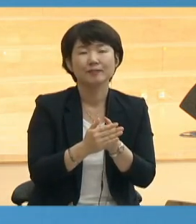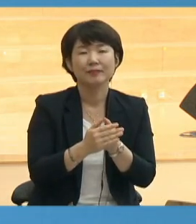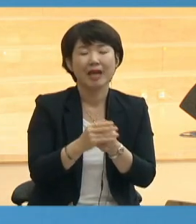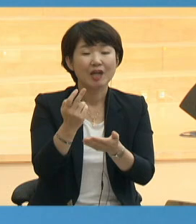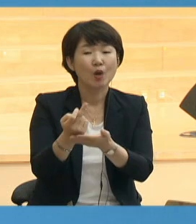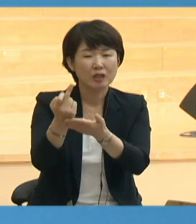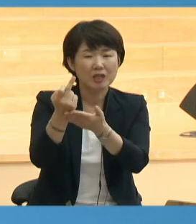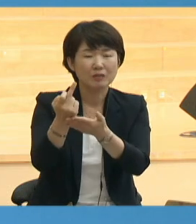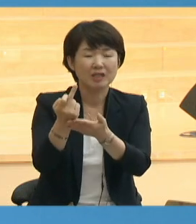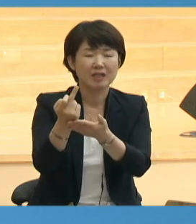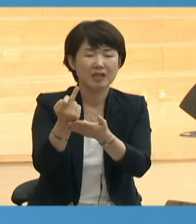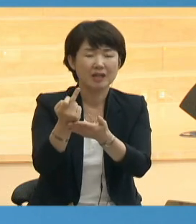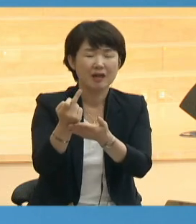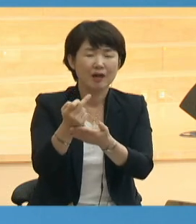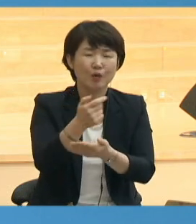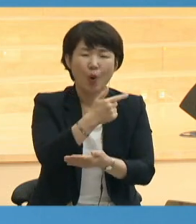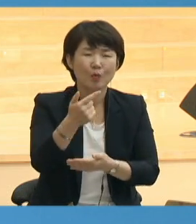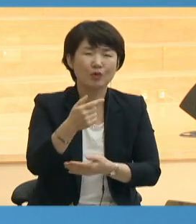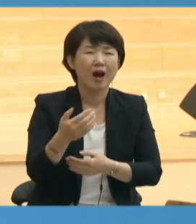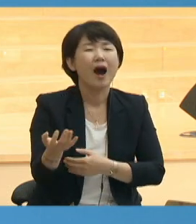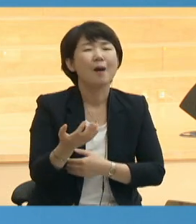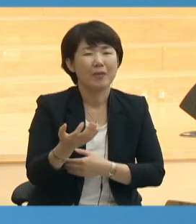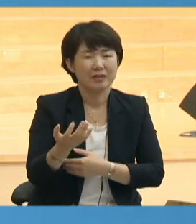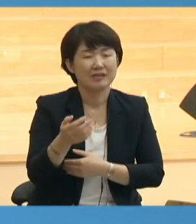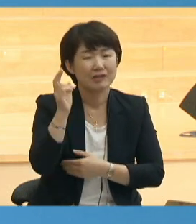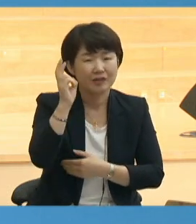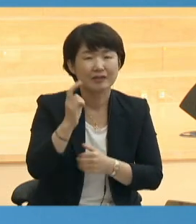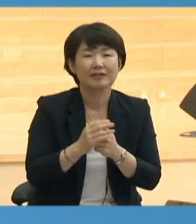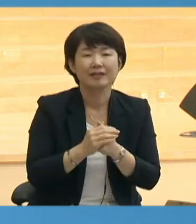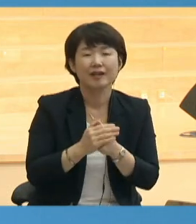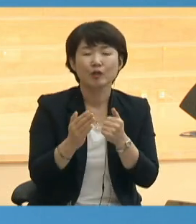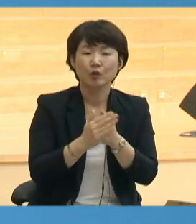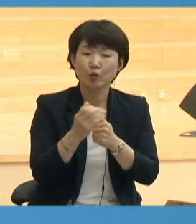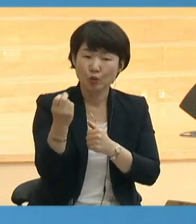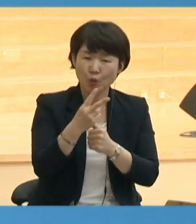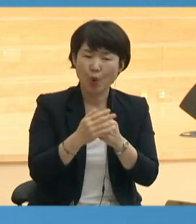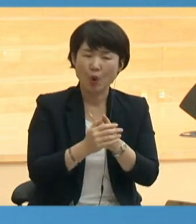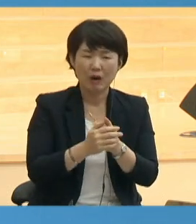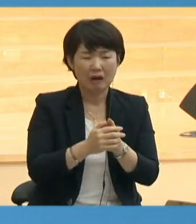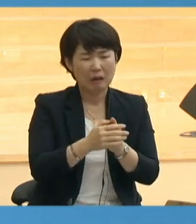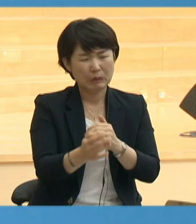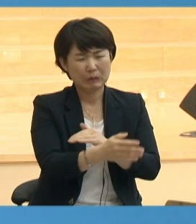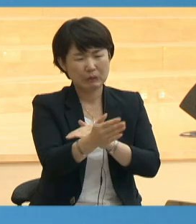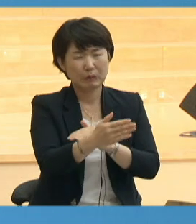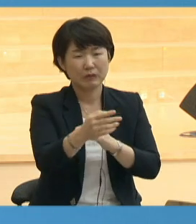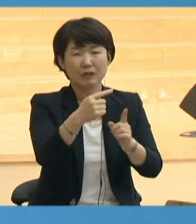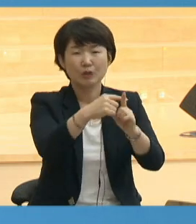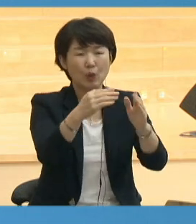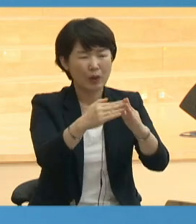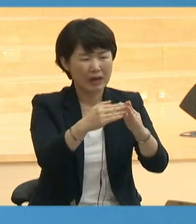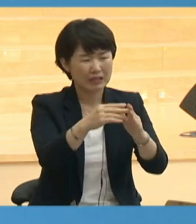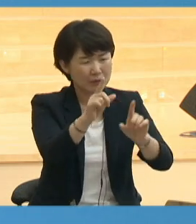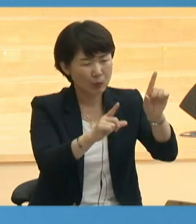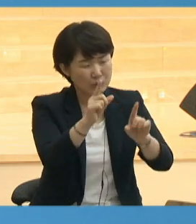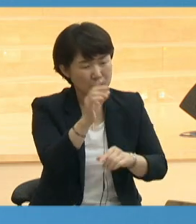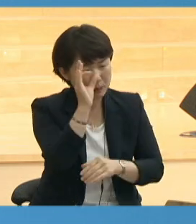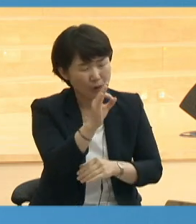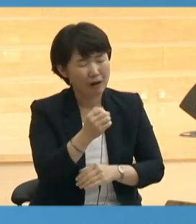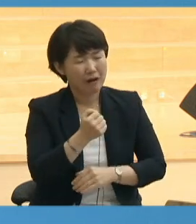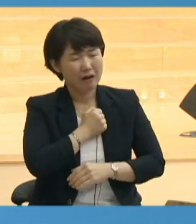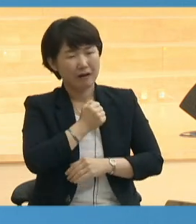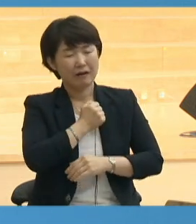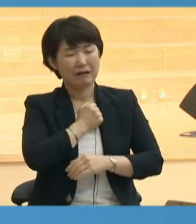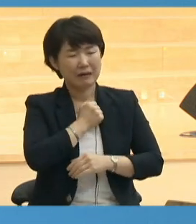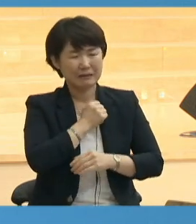형님이 어찌 아프지 않을 수 있겠어요 거기다 시원찮은 한국교회에 몰골 까지 다 살피면서